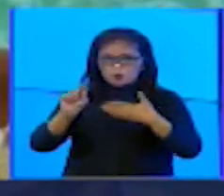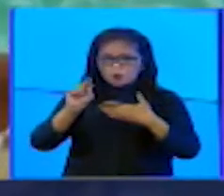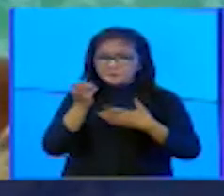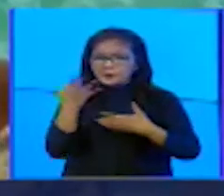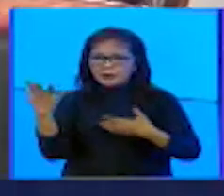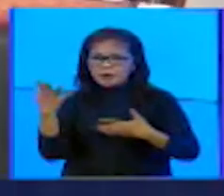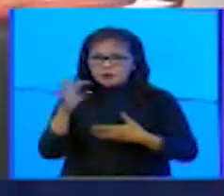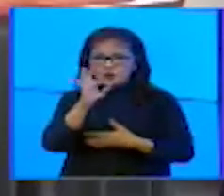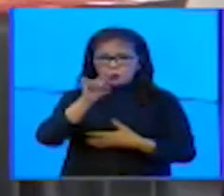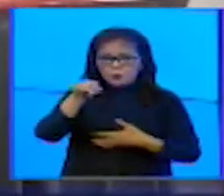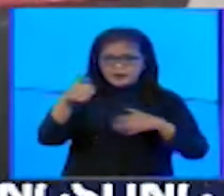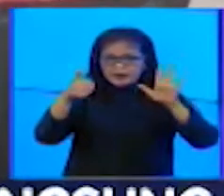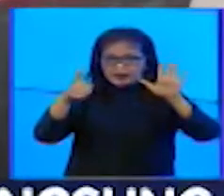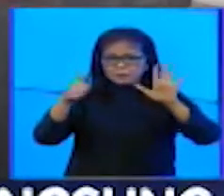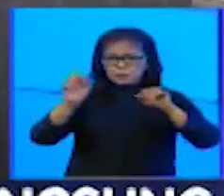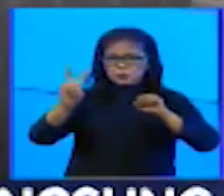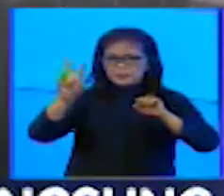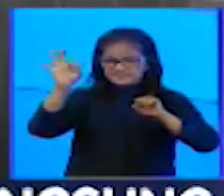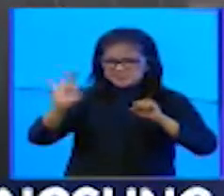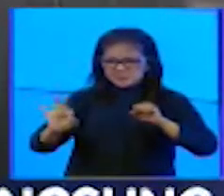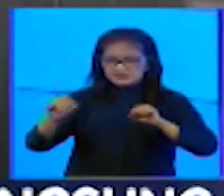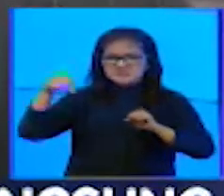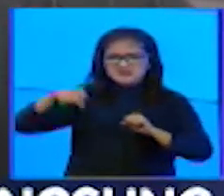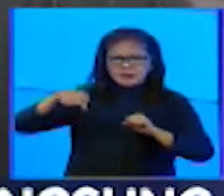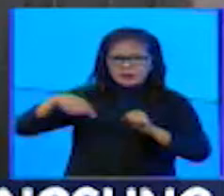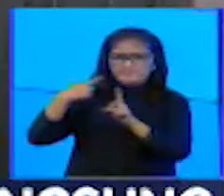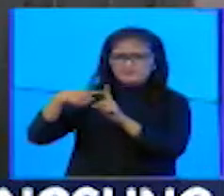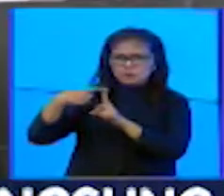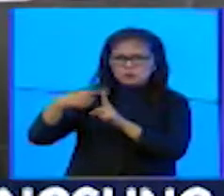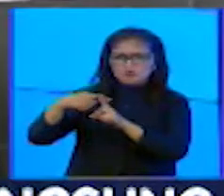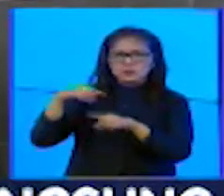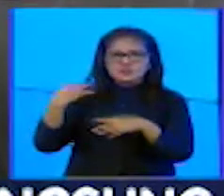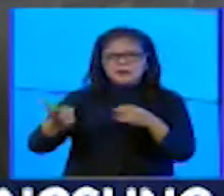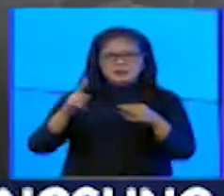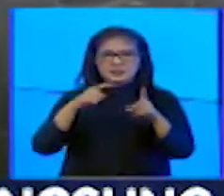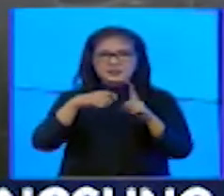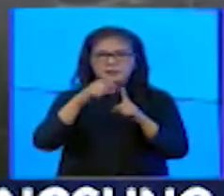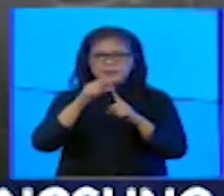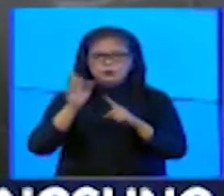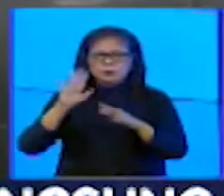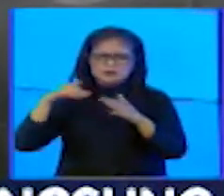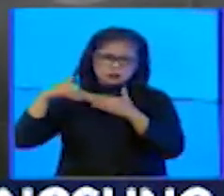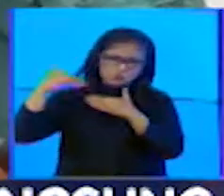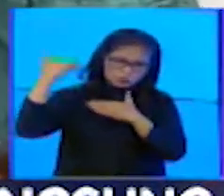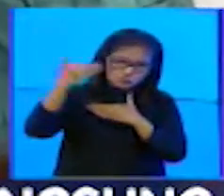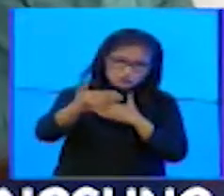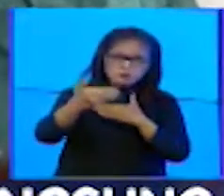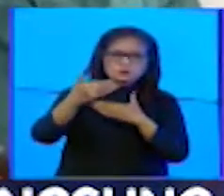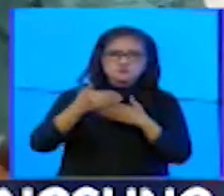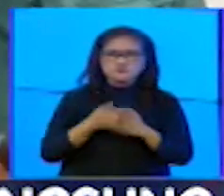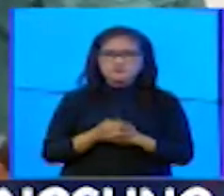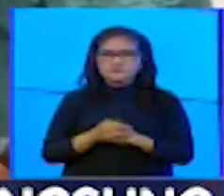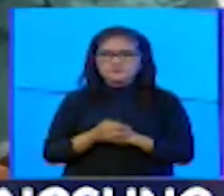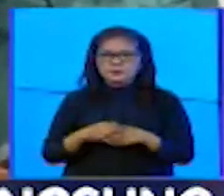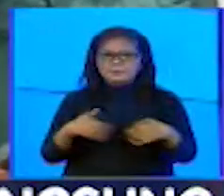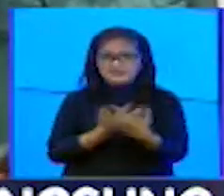0,62%. Hingga kini proses penghitungan manual yang dilakukan Komisi Pemilihan Umum Kabupaten Malang masih terus berlangsung. Warga